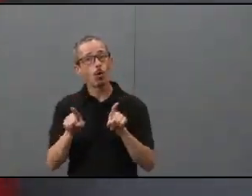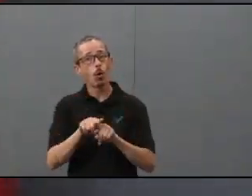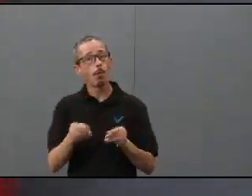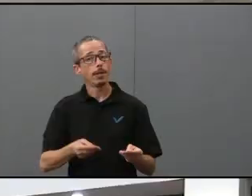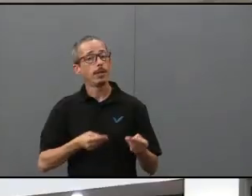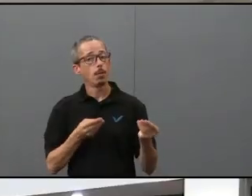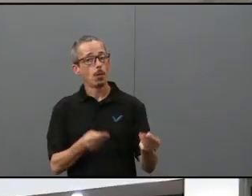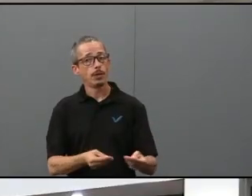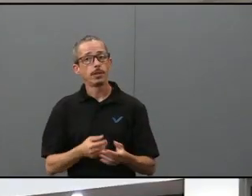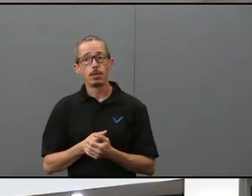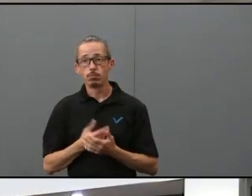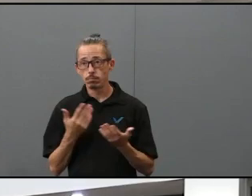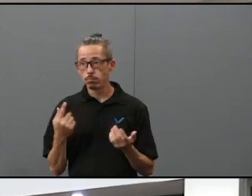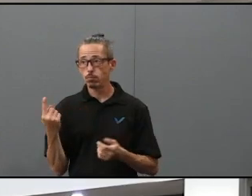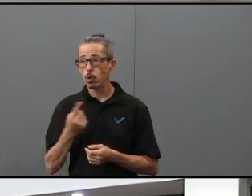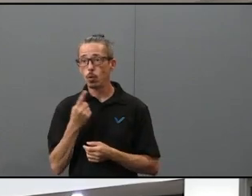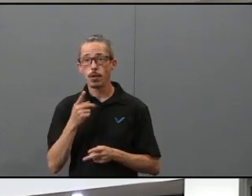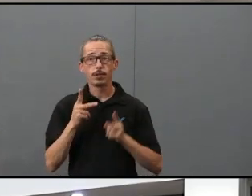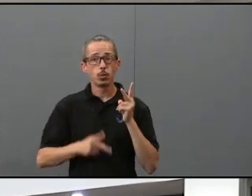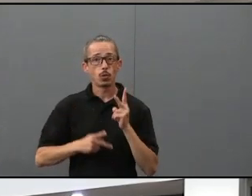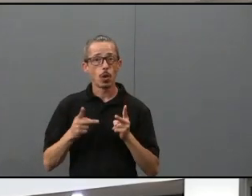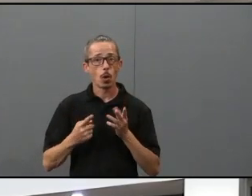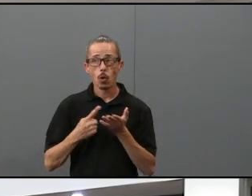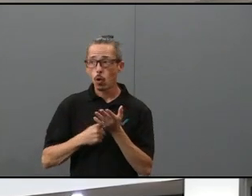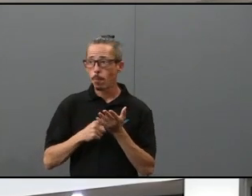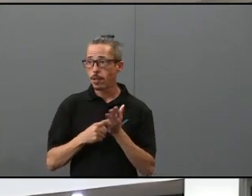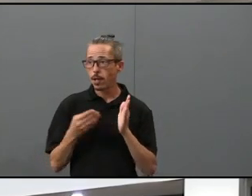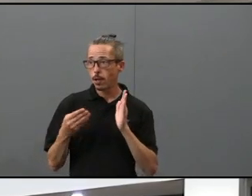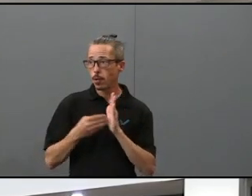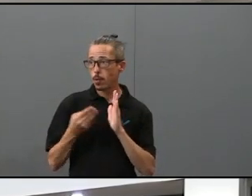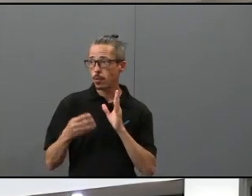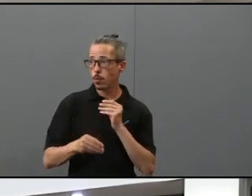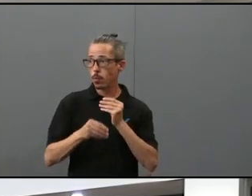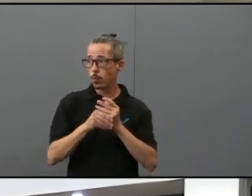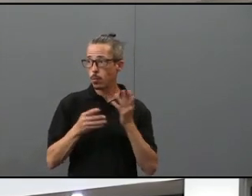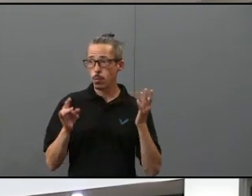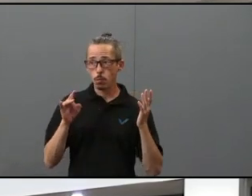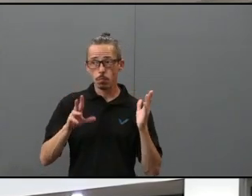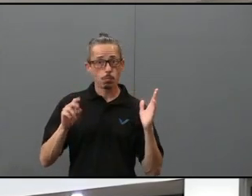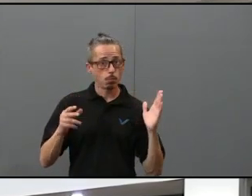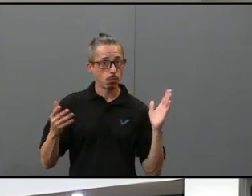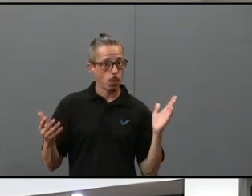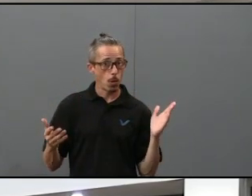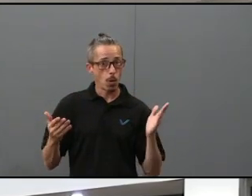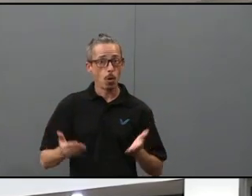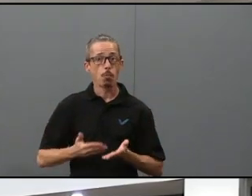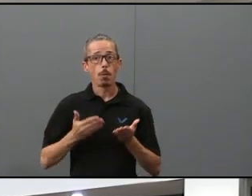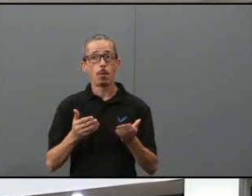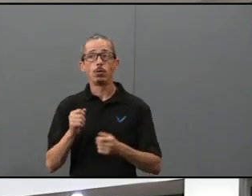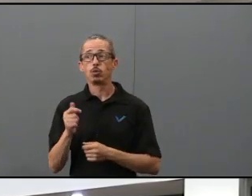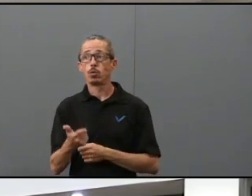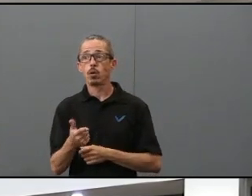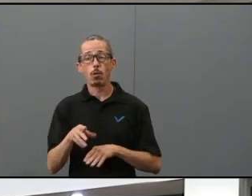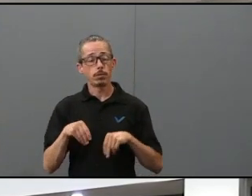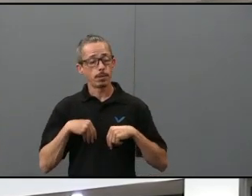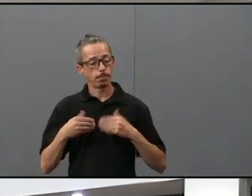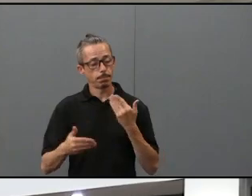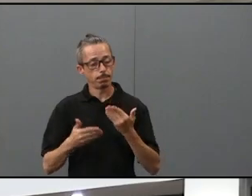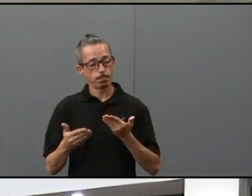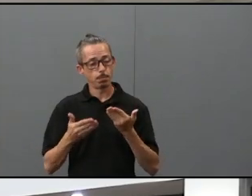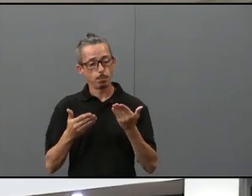déposé merci donc un citoyen qui a un commentaire approbation non génial donc un proposeur en appuyable je